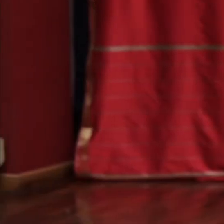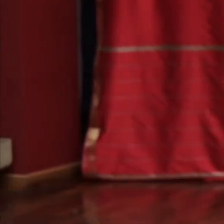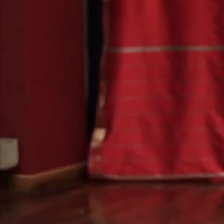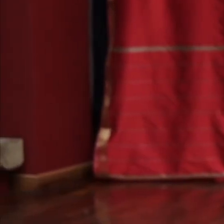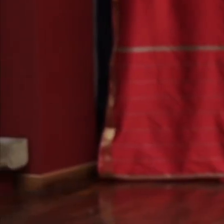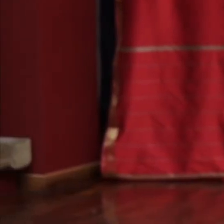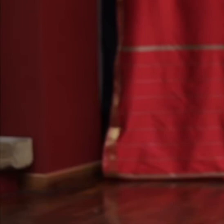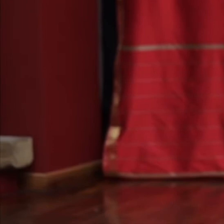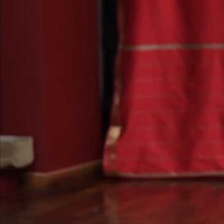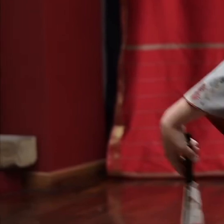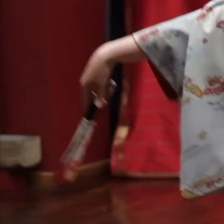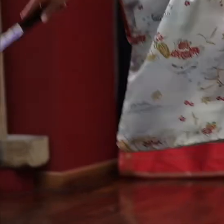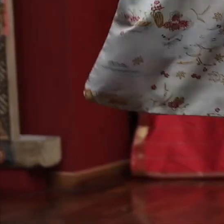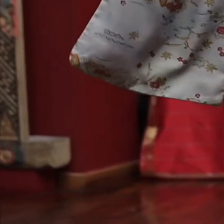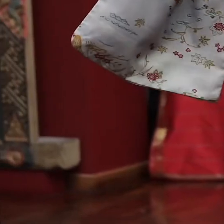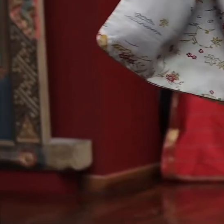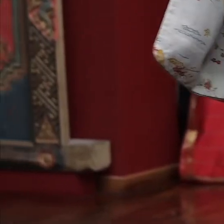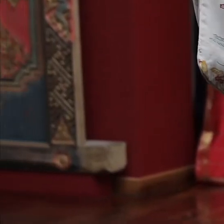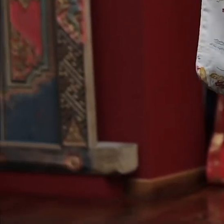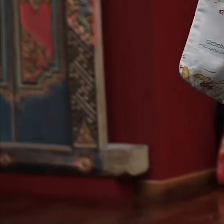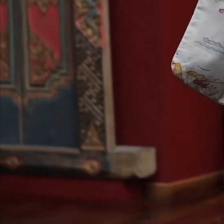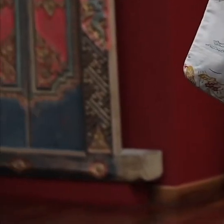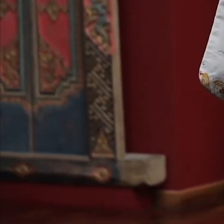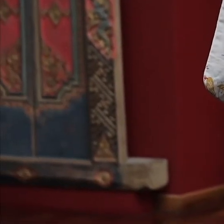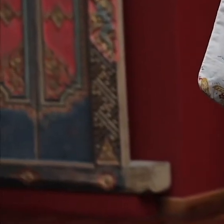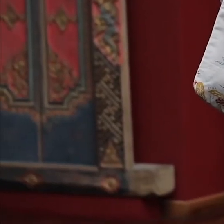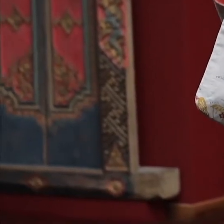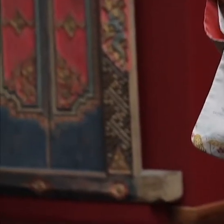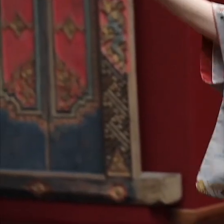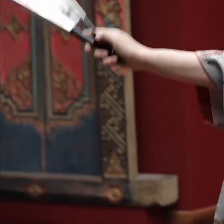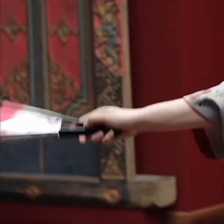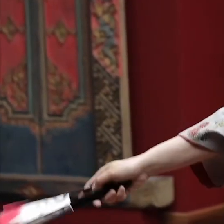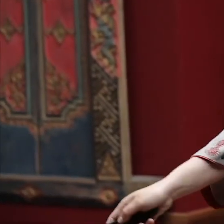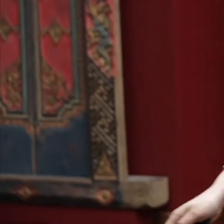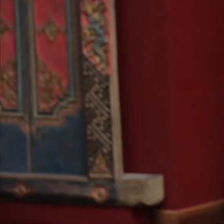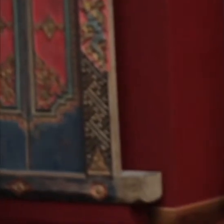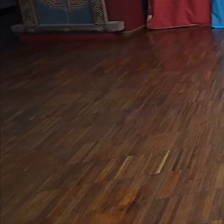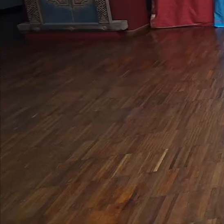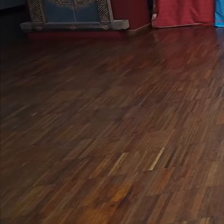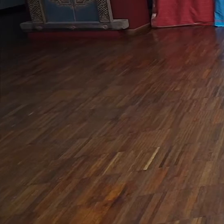ご案内。